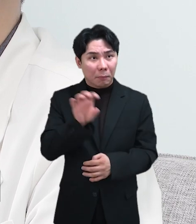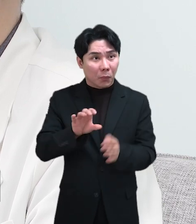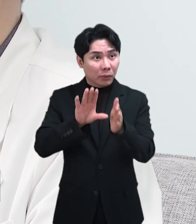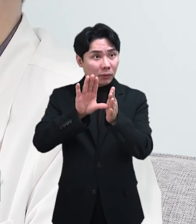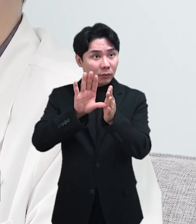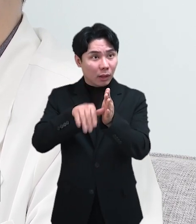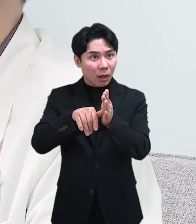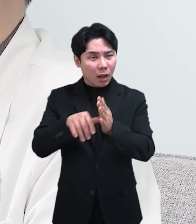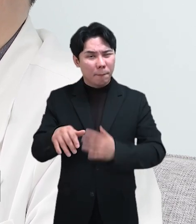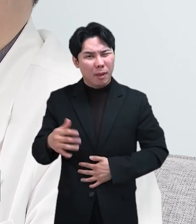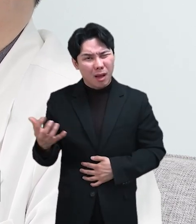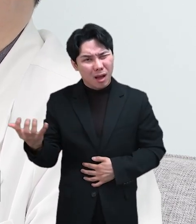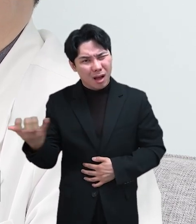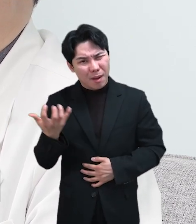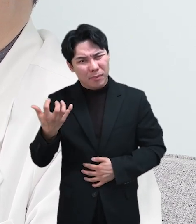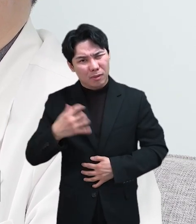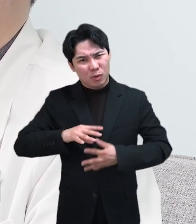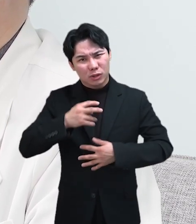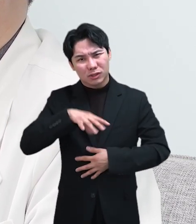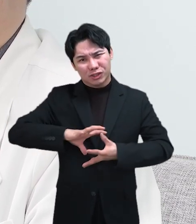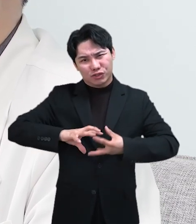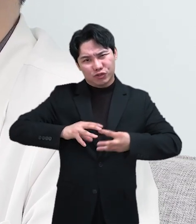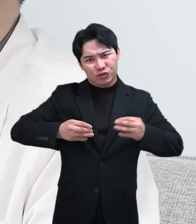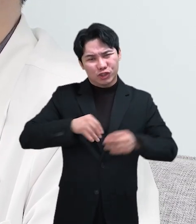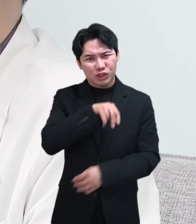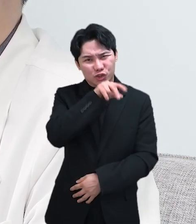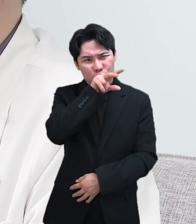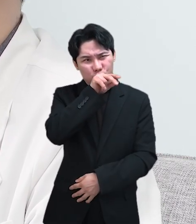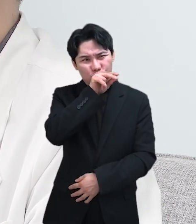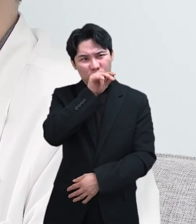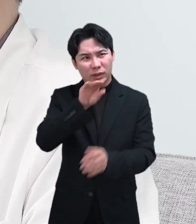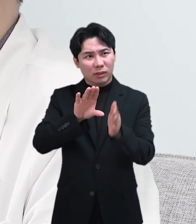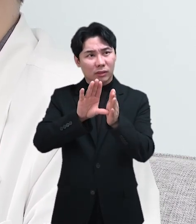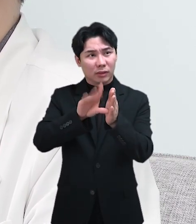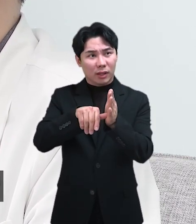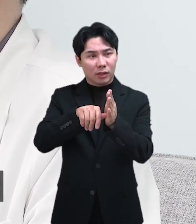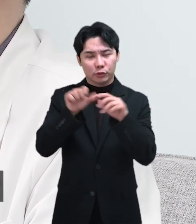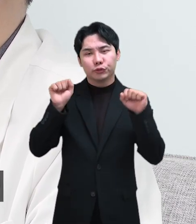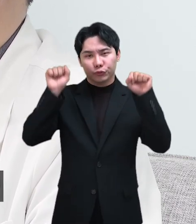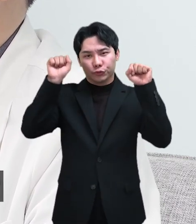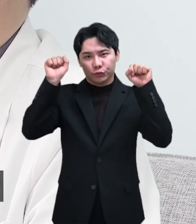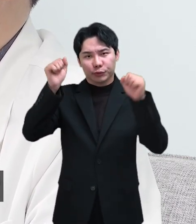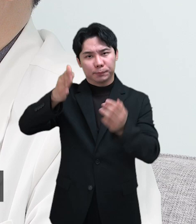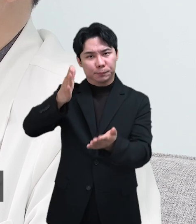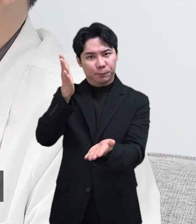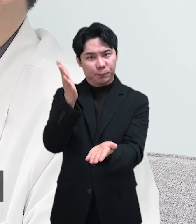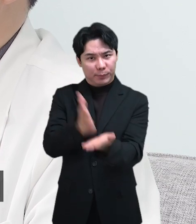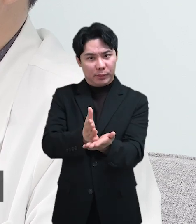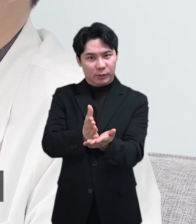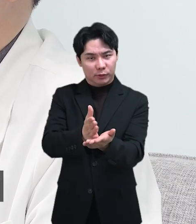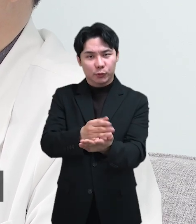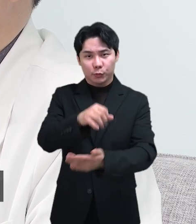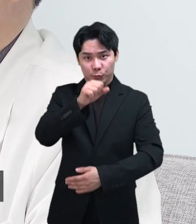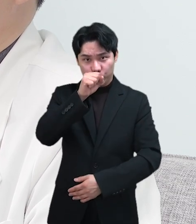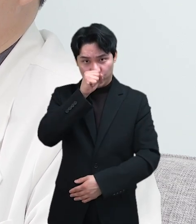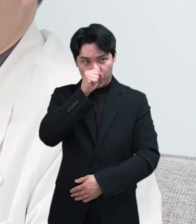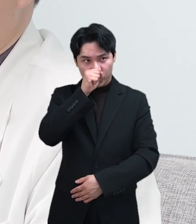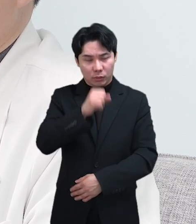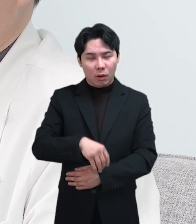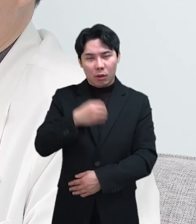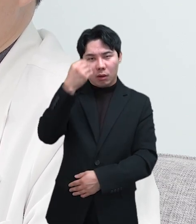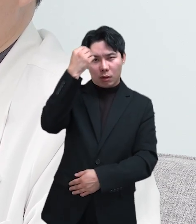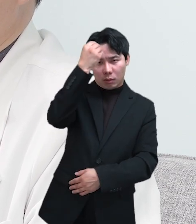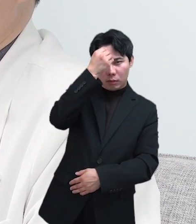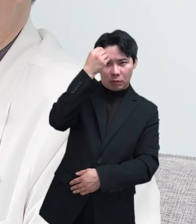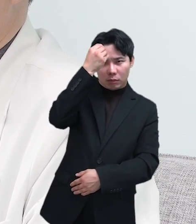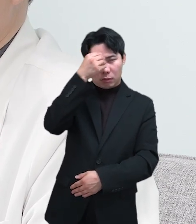심박수가 불규칙하고 아주 빨라질 때, 또 배가 아프거나 근육에 지가 났을 때, 이런 경우는 일단 운동을 멈추시는 게